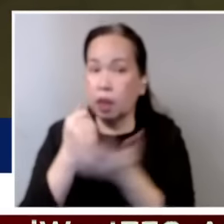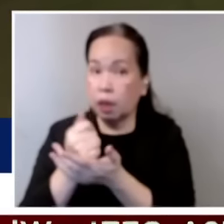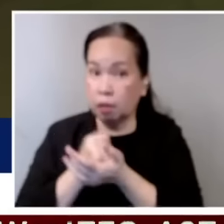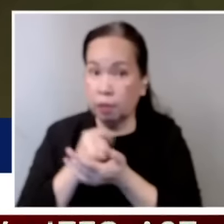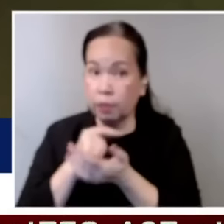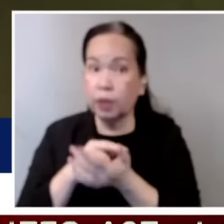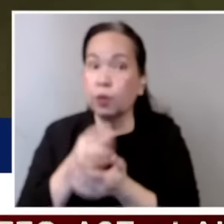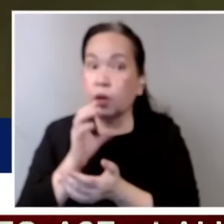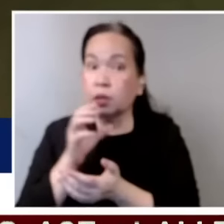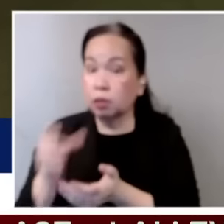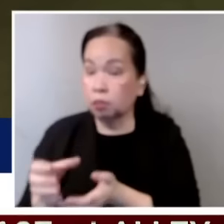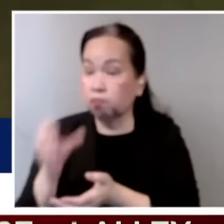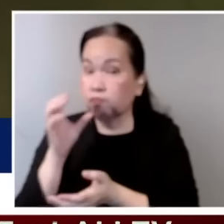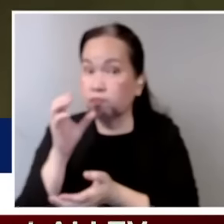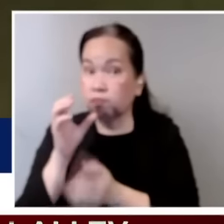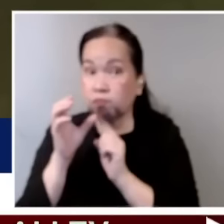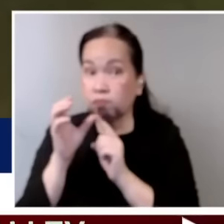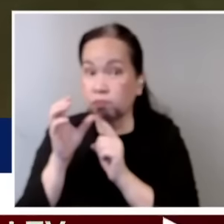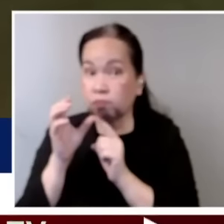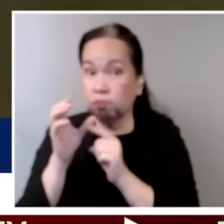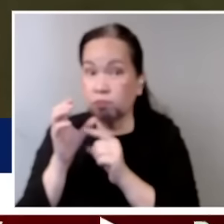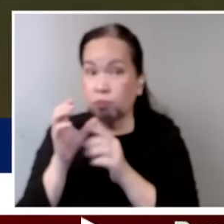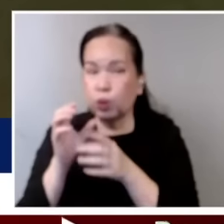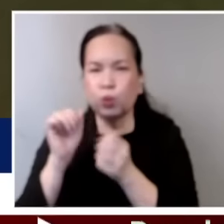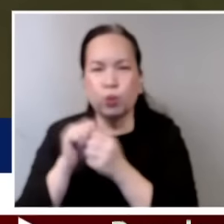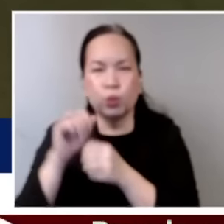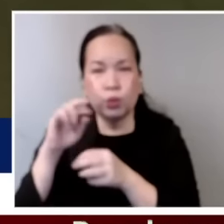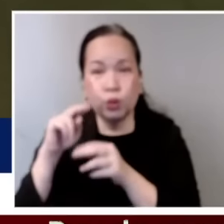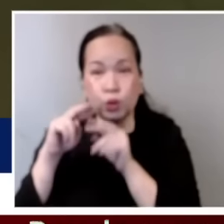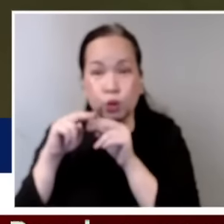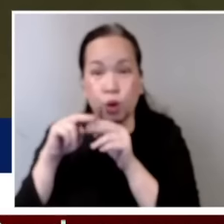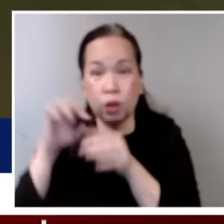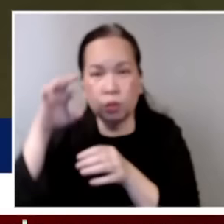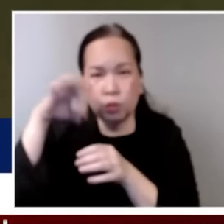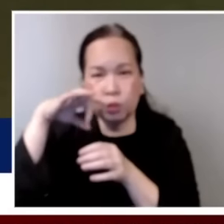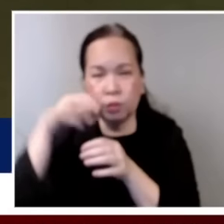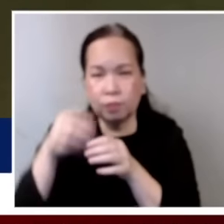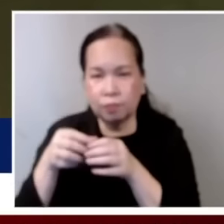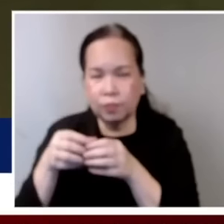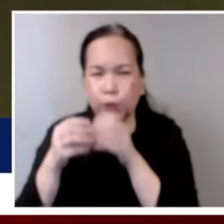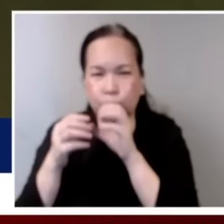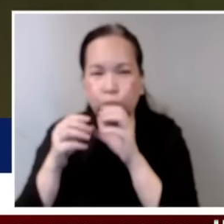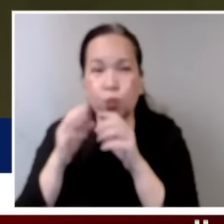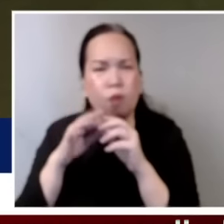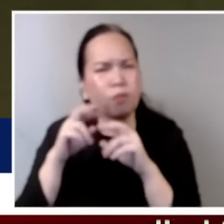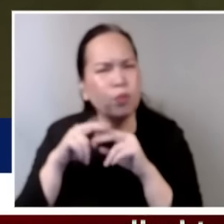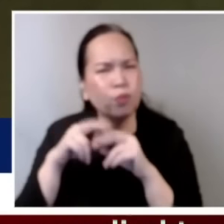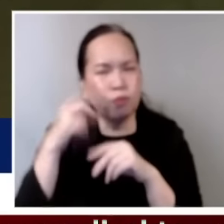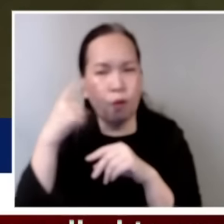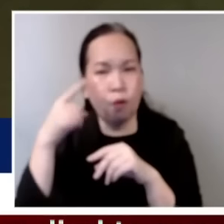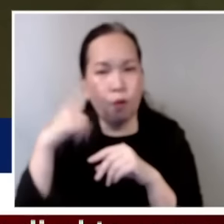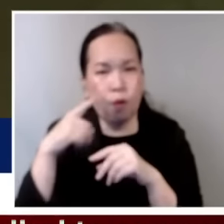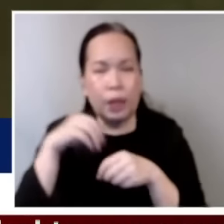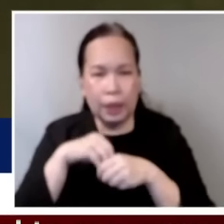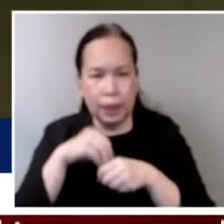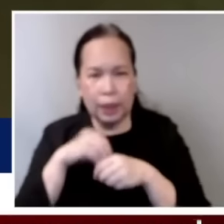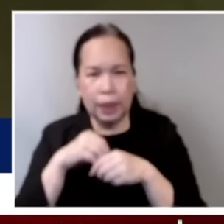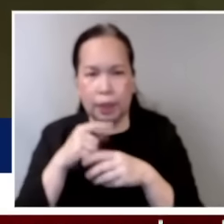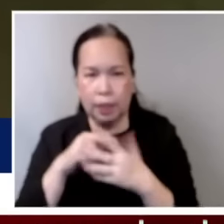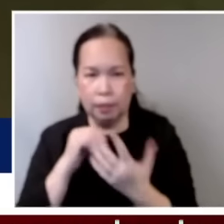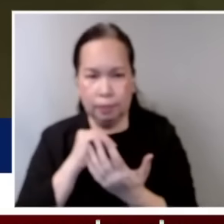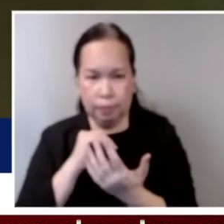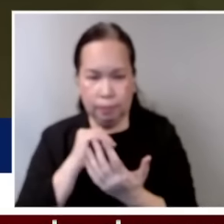ay lalagyan ng pinch of salt o kakaunting asin dahil nga ang asin ay may taglay na electrolytes na mahalaga rin para